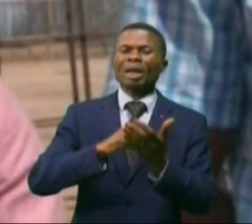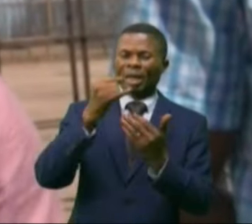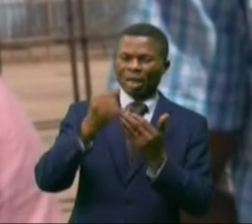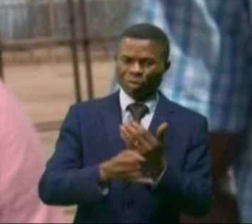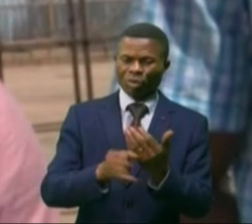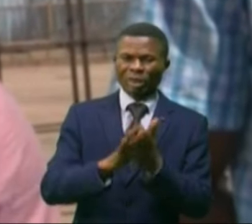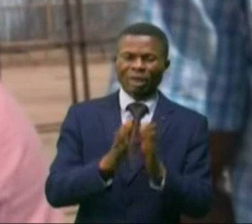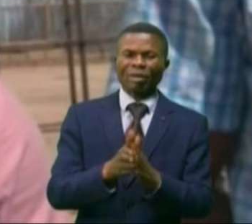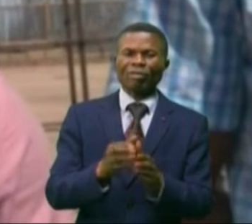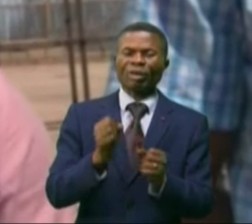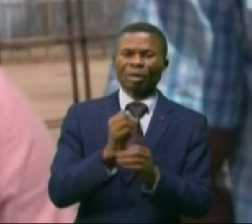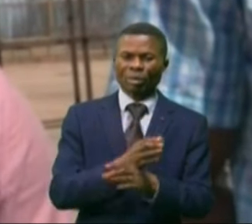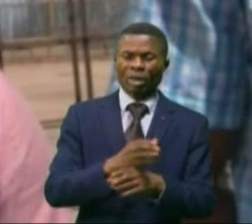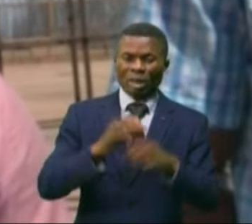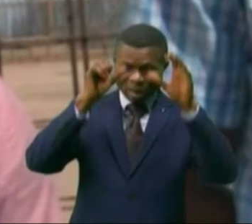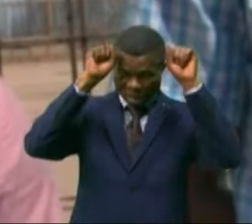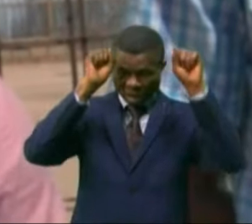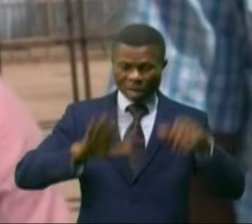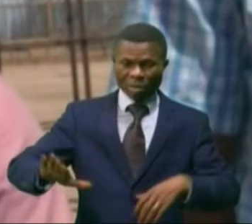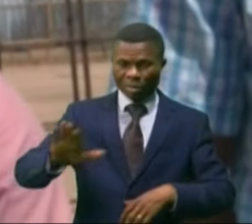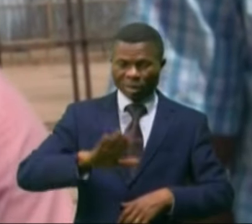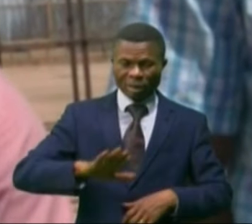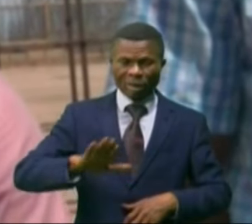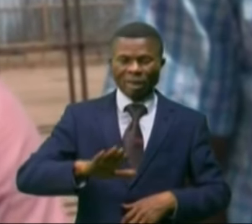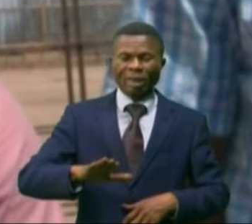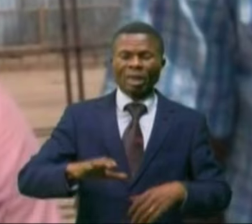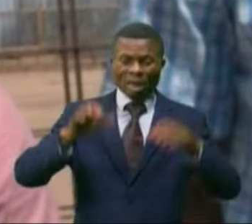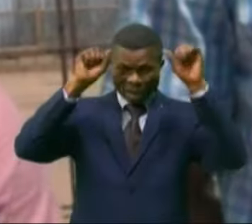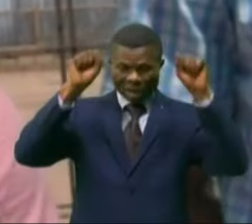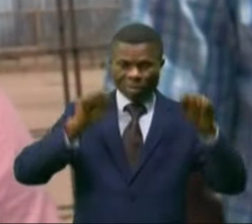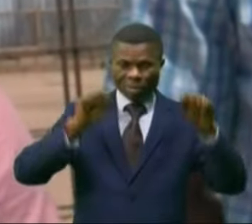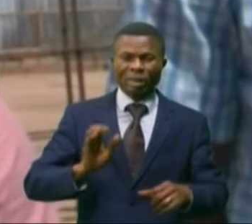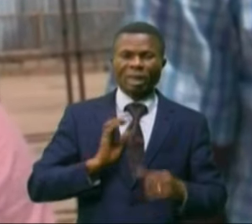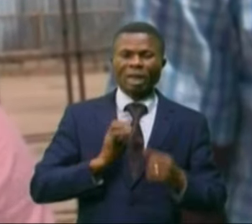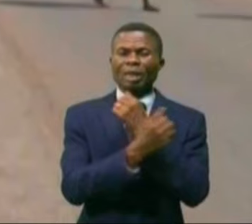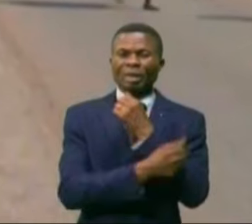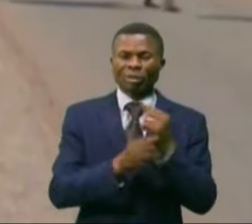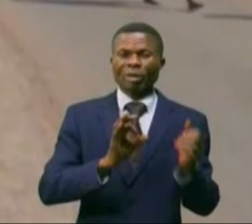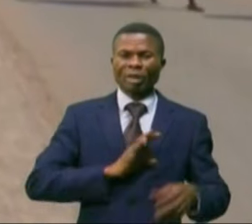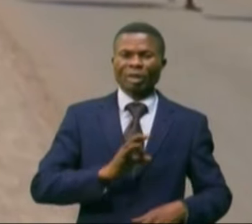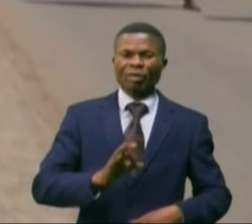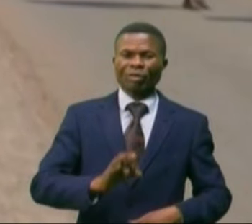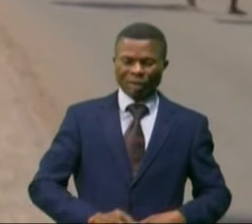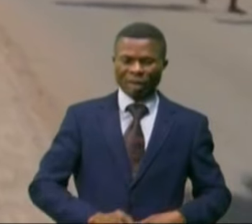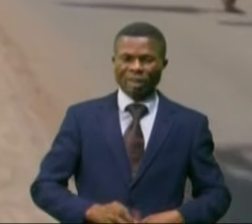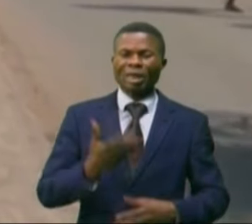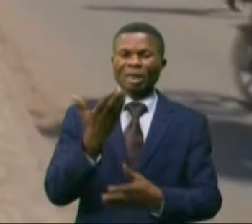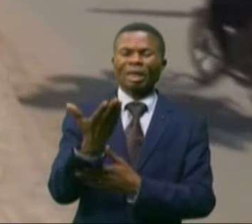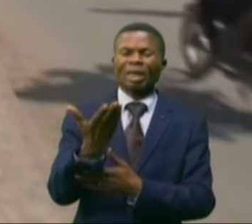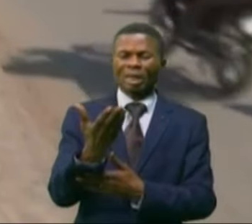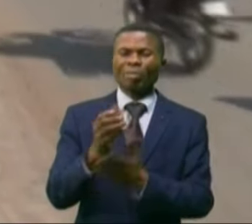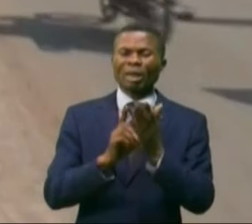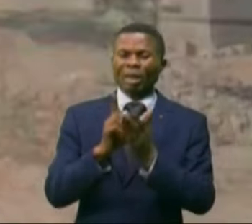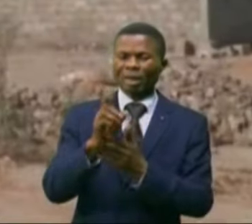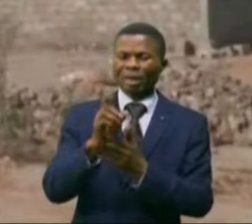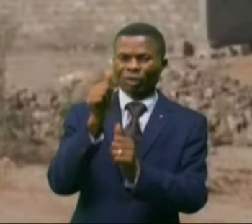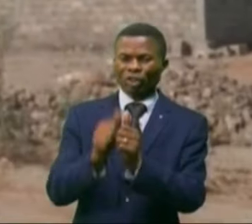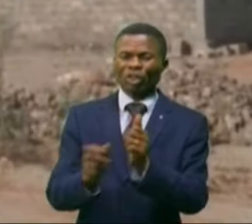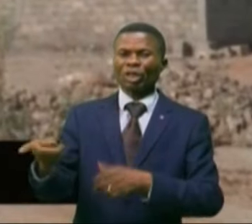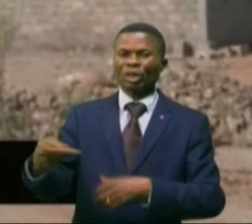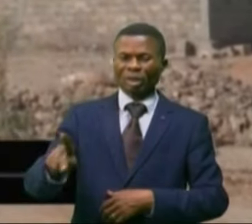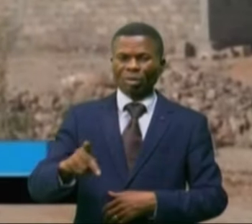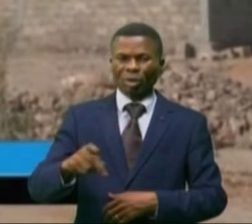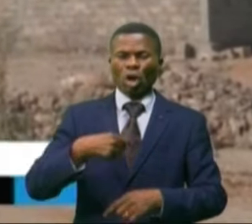du président de la République, son excellence monsieur Antoine Félix Tshisekedi de Tshilombo. L'autorité urbaine a sous cette optique